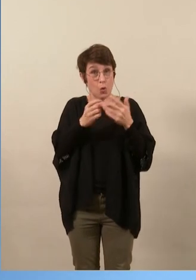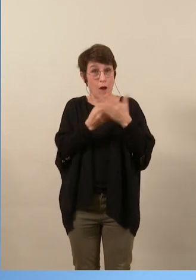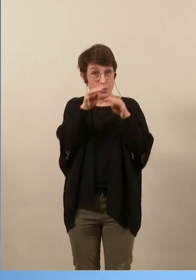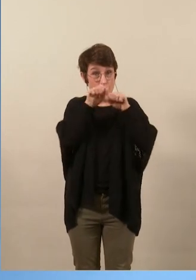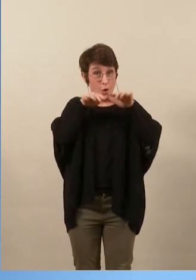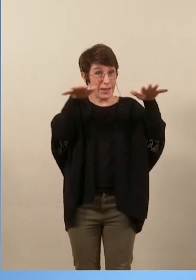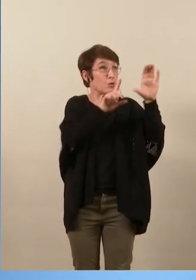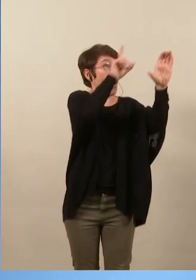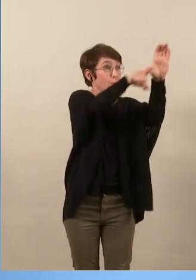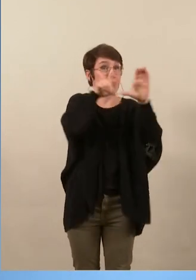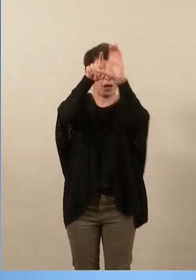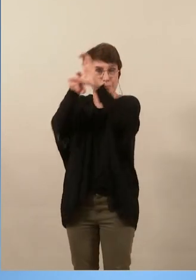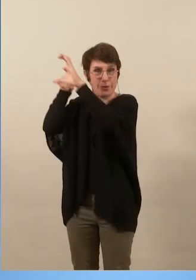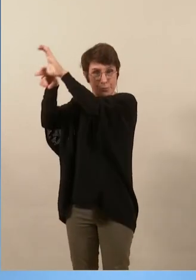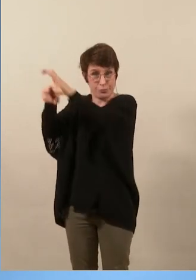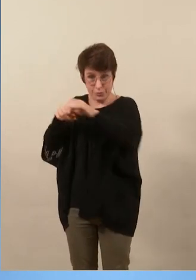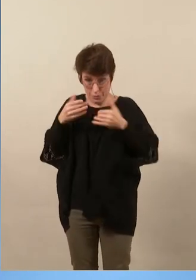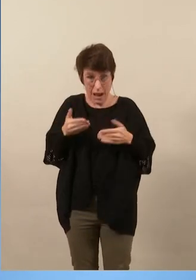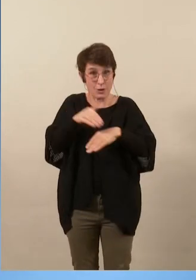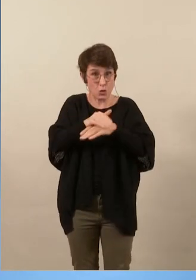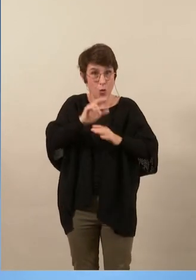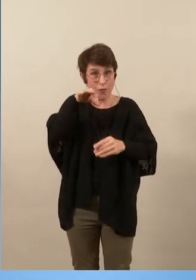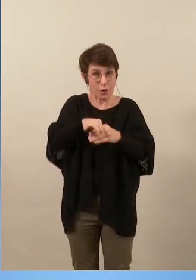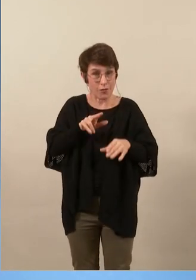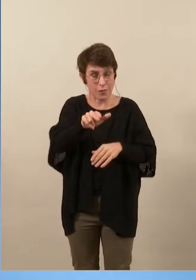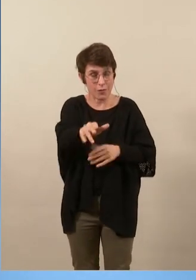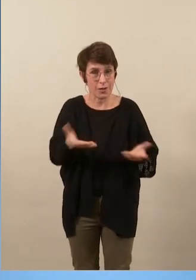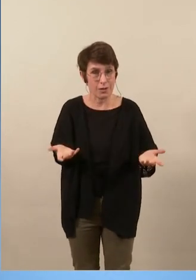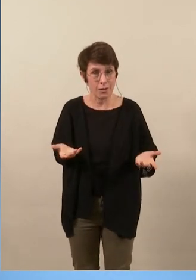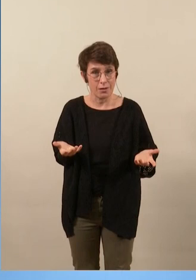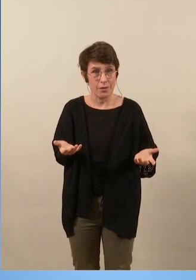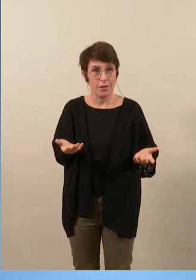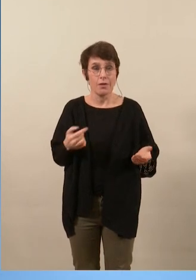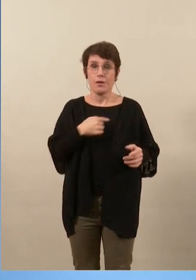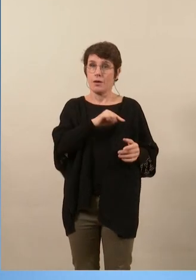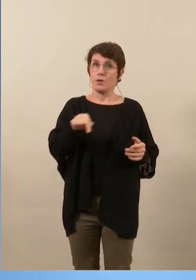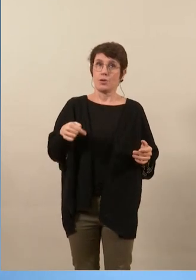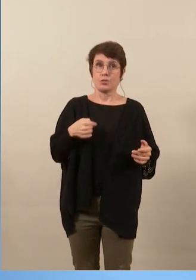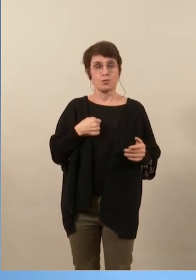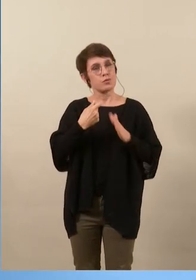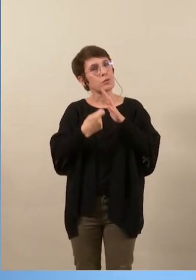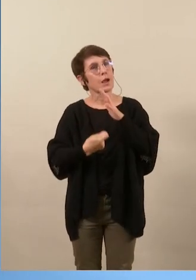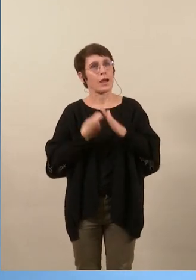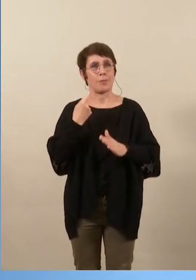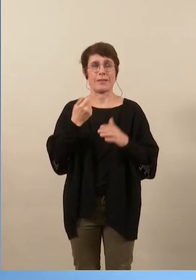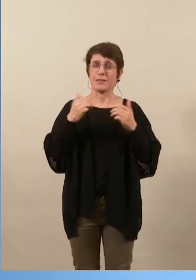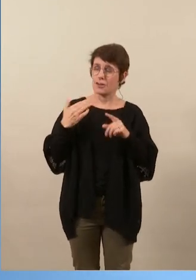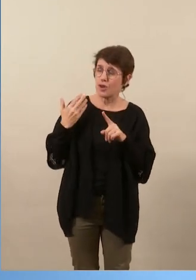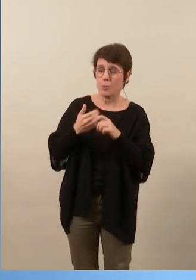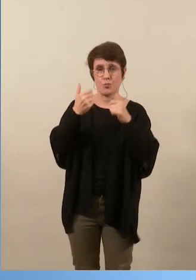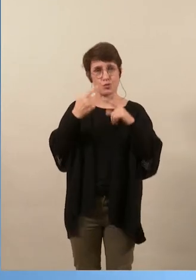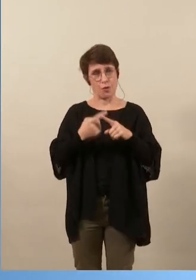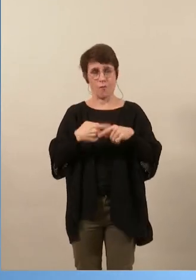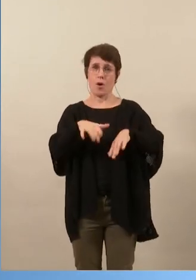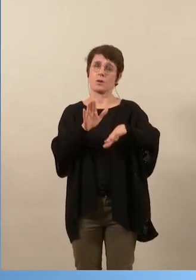genre nous vous formulons donc à nouveau notre demain notre demande main fois répété de pouvoir